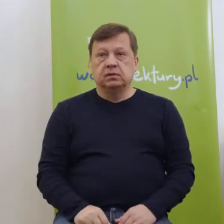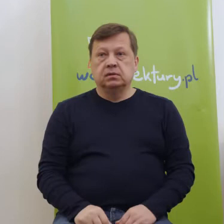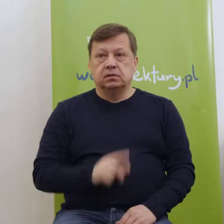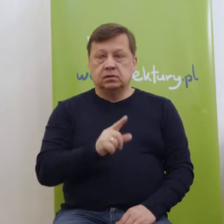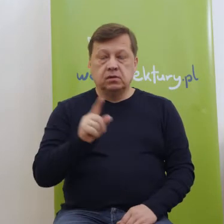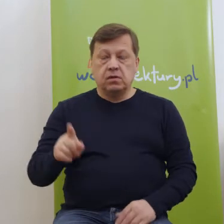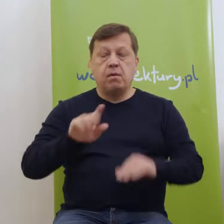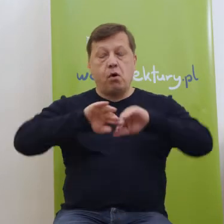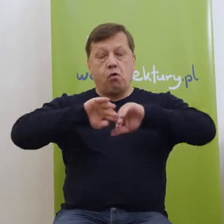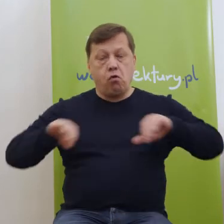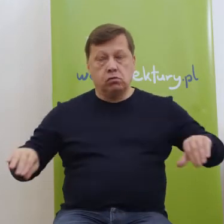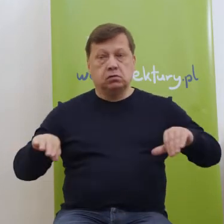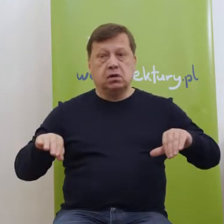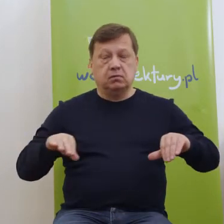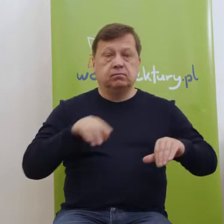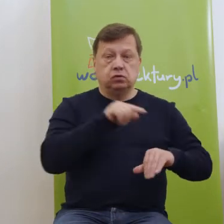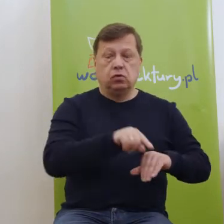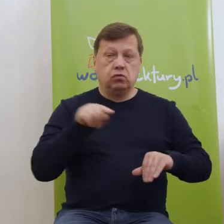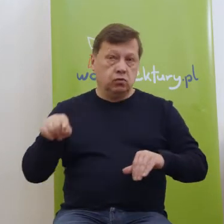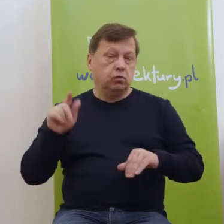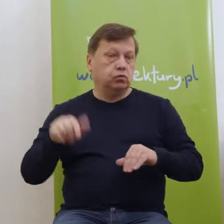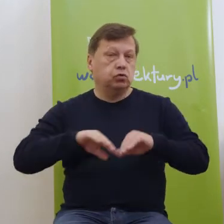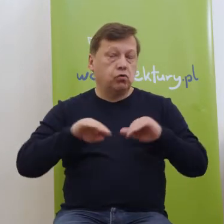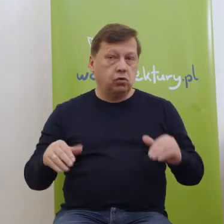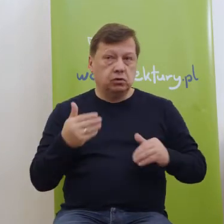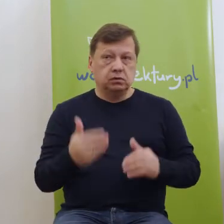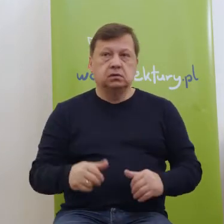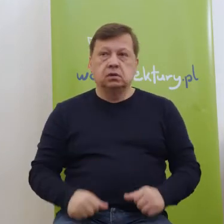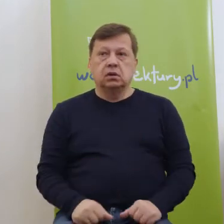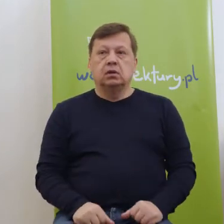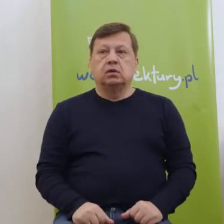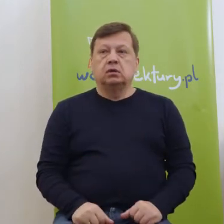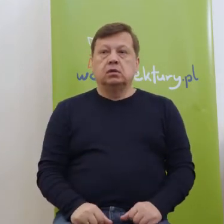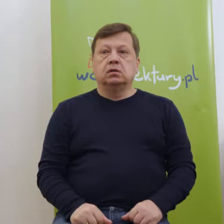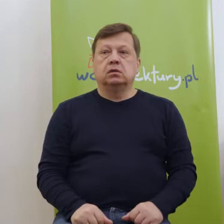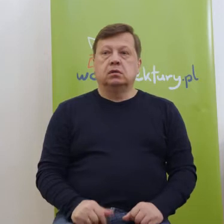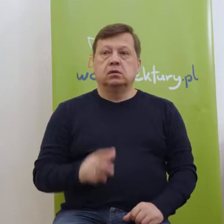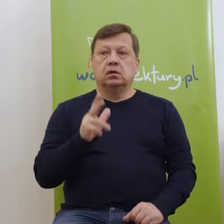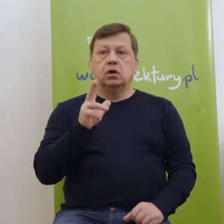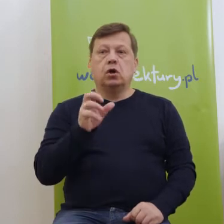Oddzielić je od siebie, tak jak oddziela się konkol od zboża.